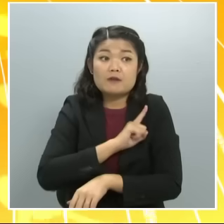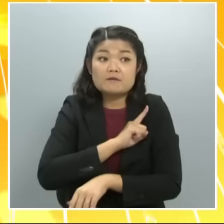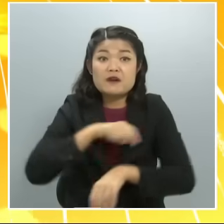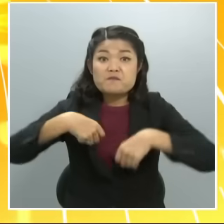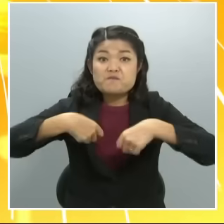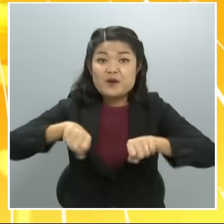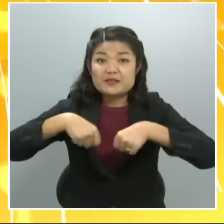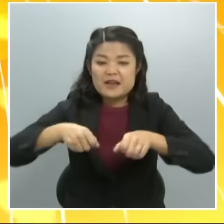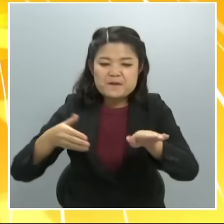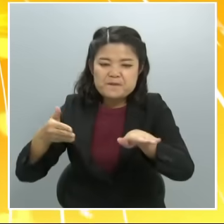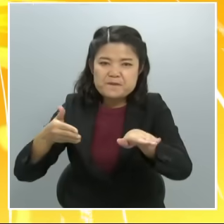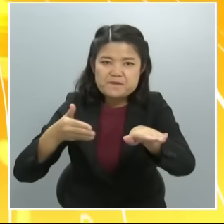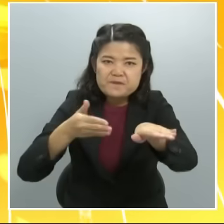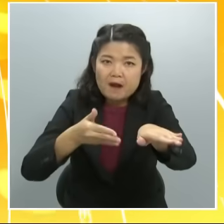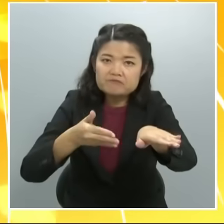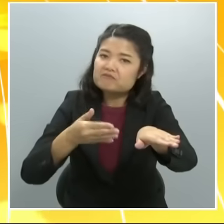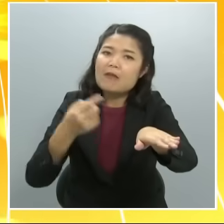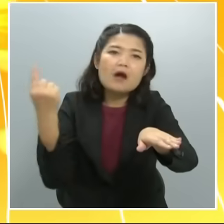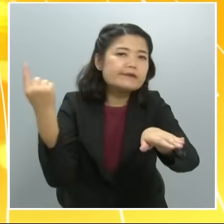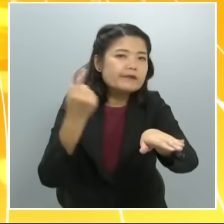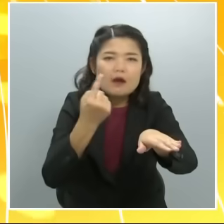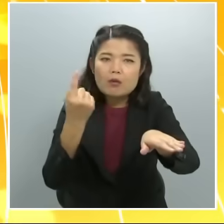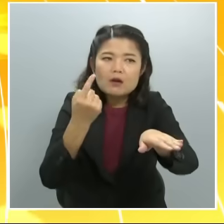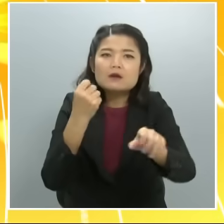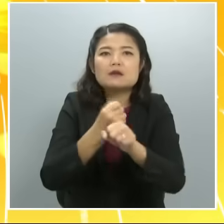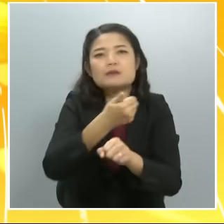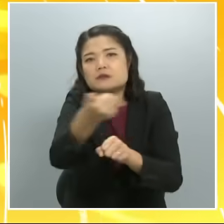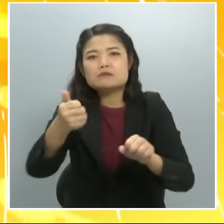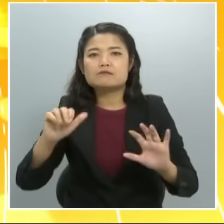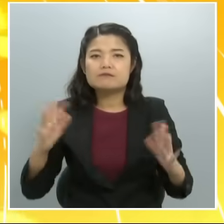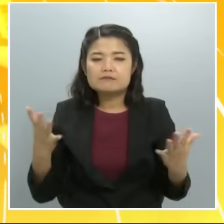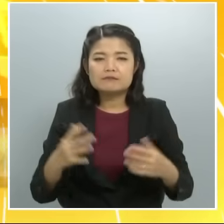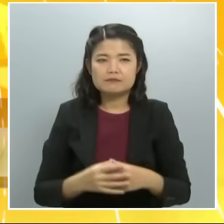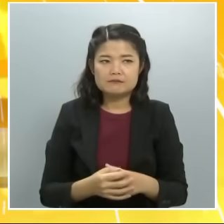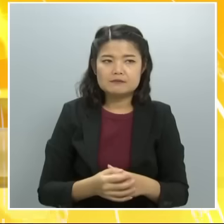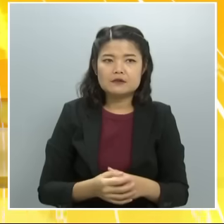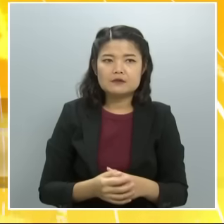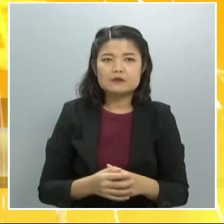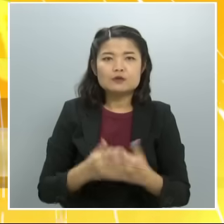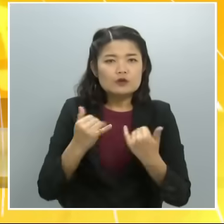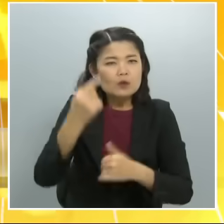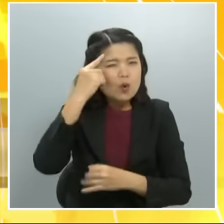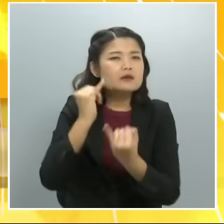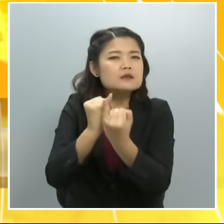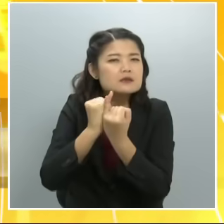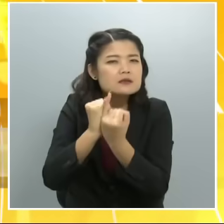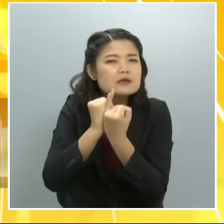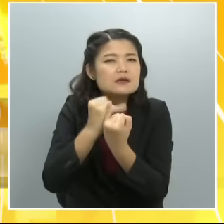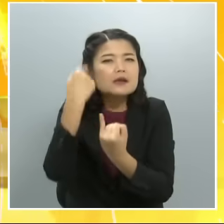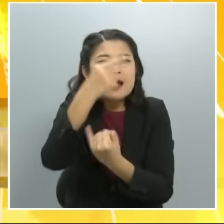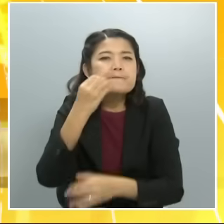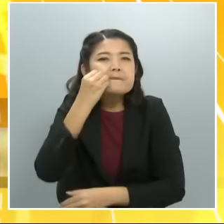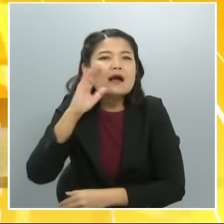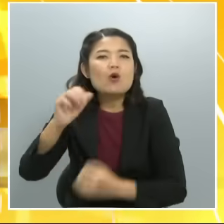นเนี่ยจะทำหน้าที่อย่างนี้อย่างเดียวเลยไม่เป็นภารกิจอื่นเลยแล้วก็ได้ทราบแล้วว่าสนิทสนมกับบ้านกำนันน